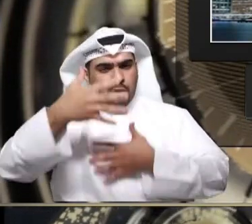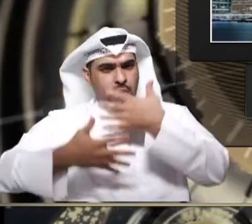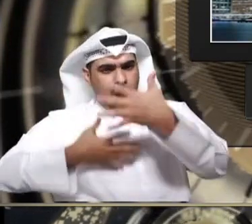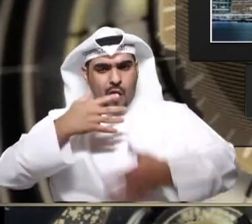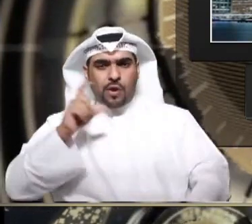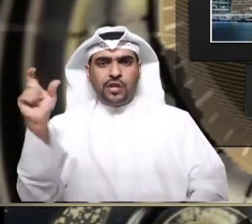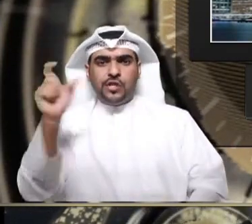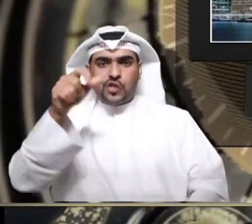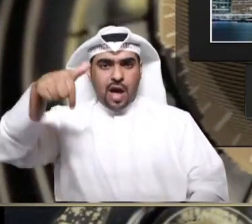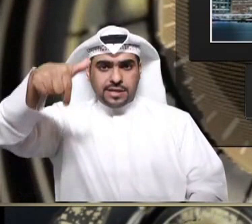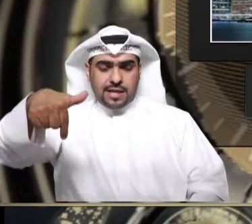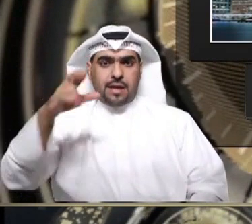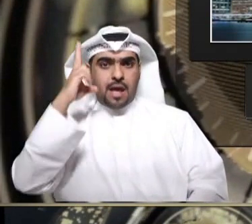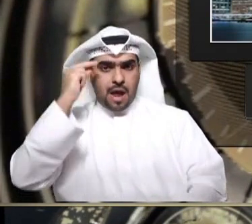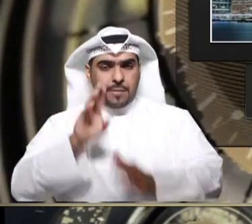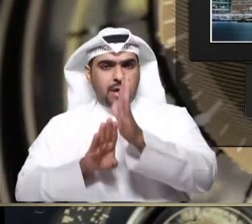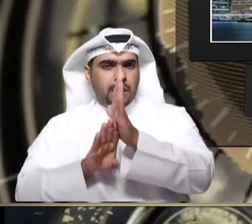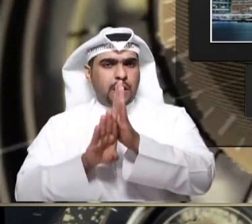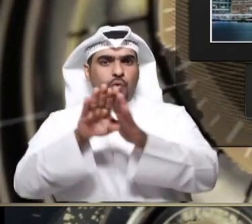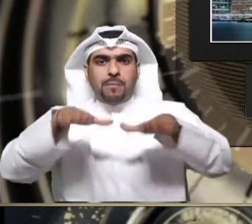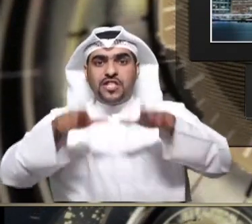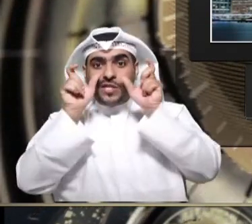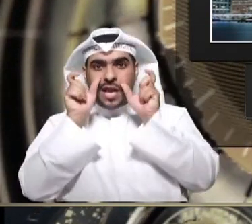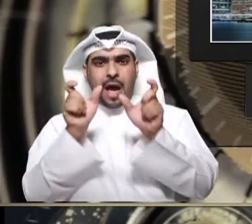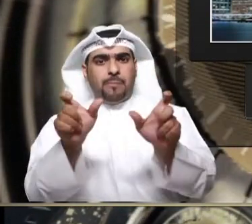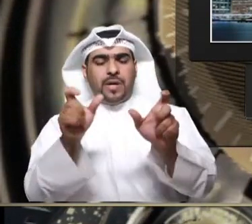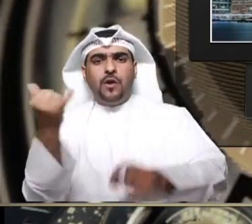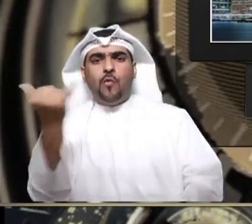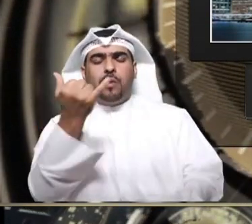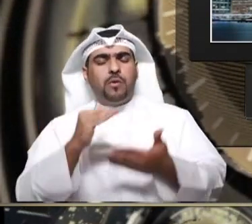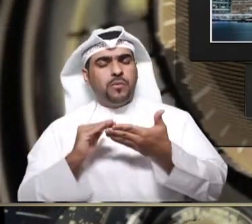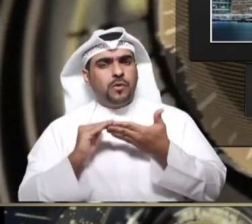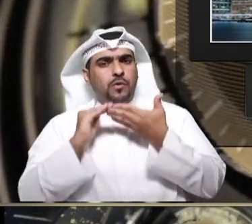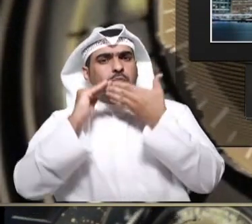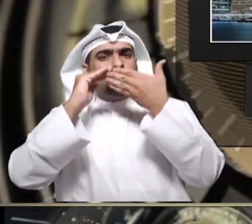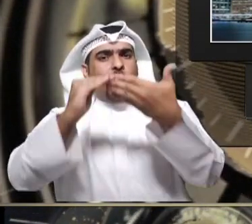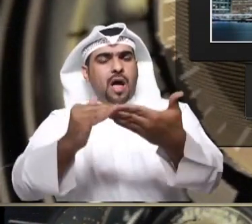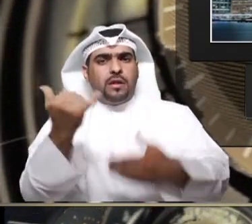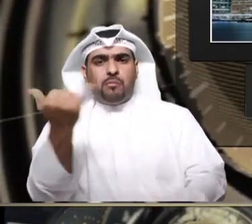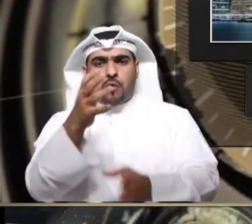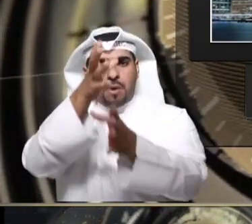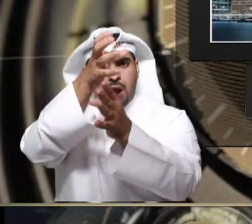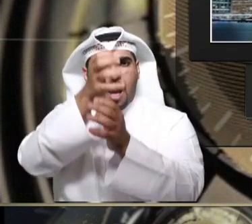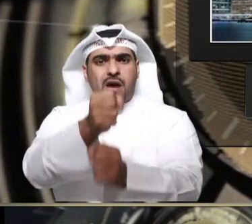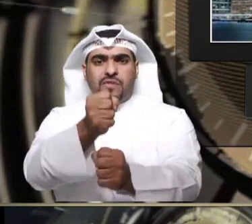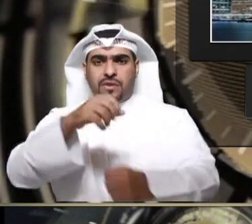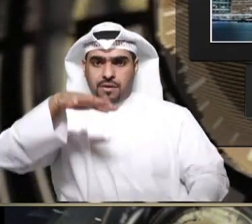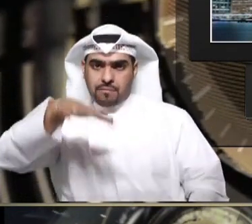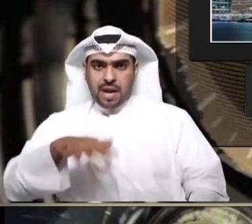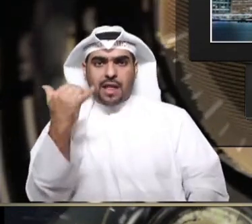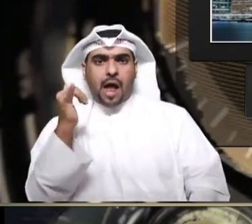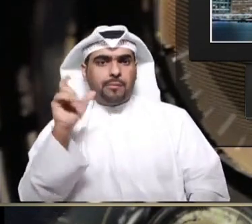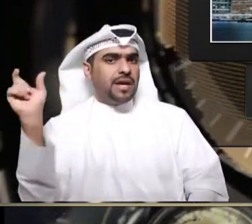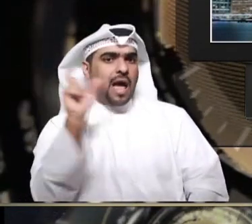تطوير عمل نظام مجلس الأمن بحيث يستطيع هذا النظام الفاعل لاتخاذ